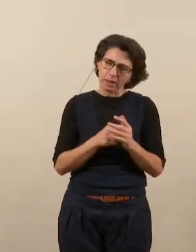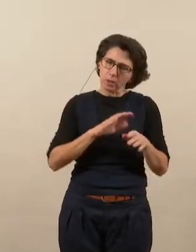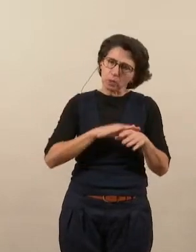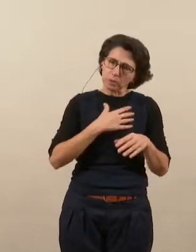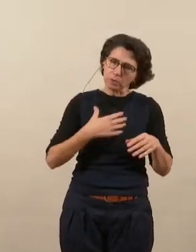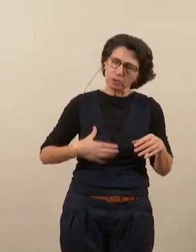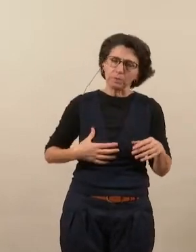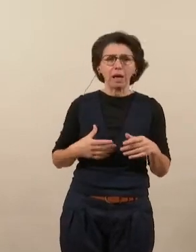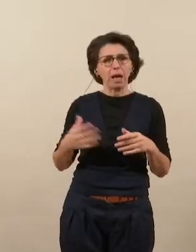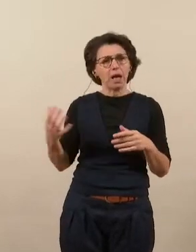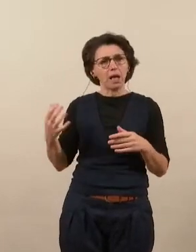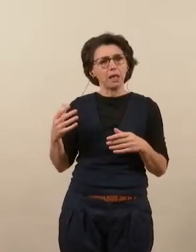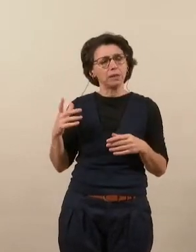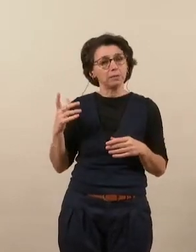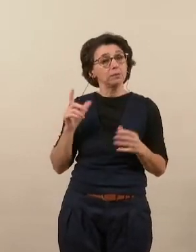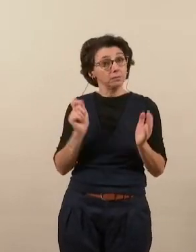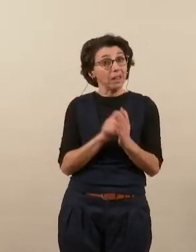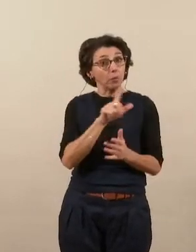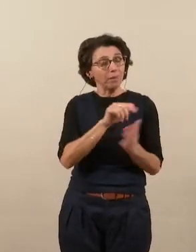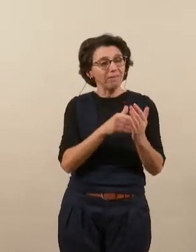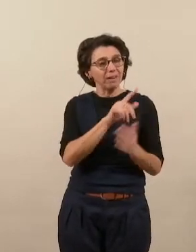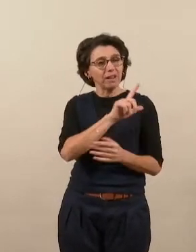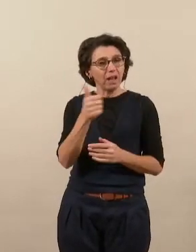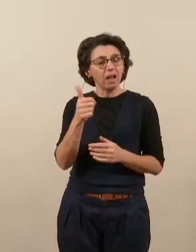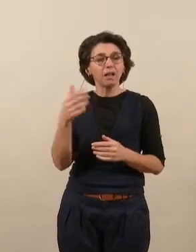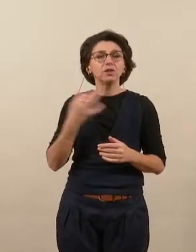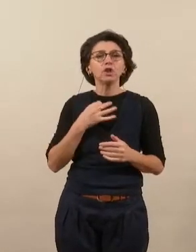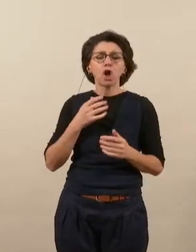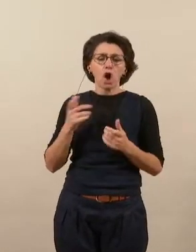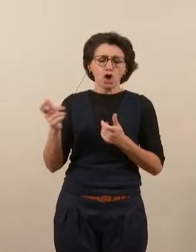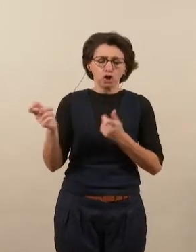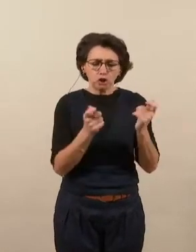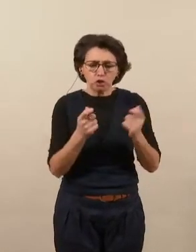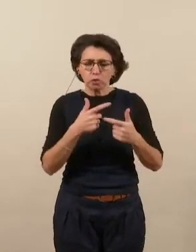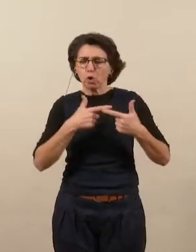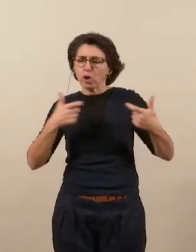cet équipement ne sera pas une gestion municipale. C'est ce qui avait été dit.